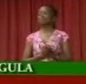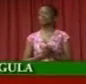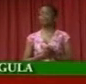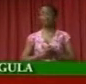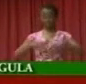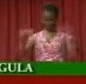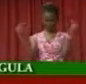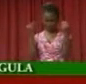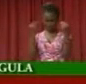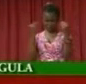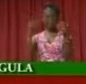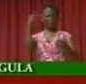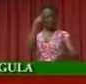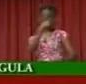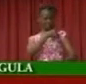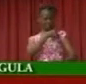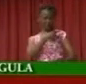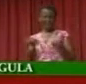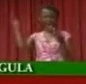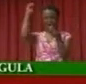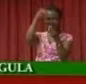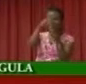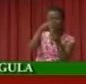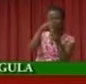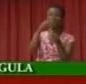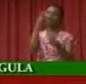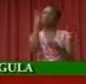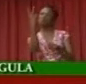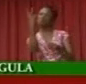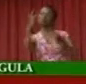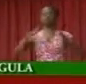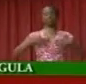C'est pourquoi ici l'apôtre Paul ajoute les deux grâces.